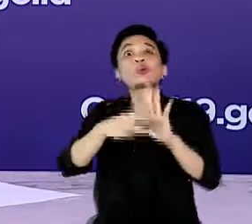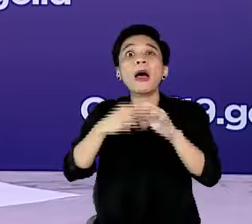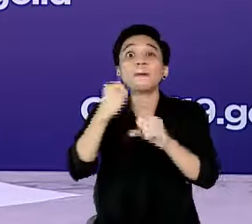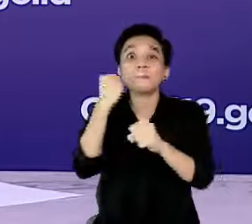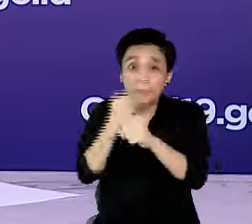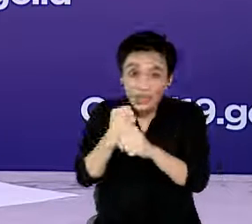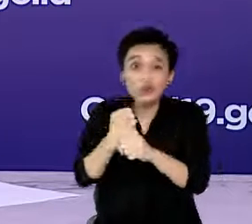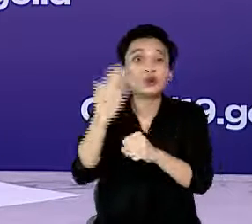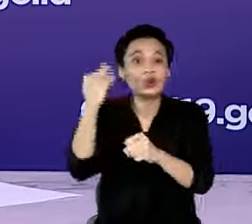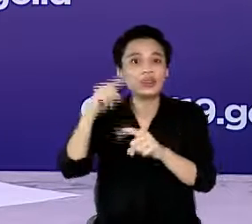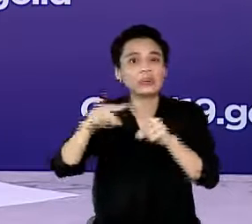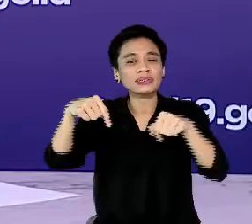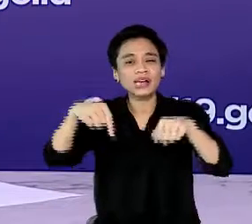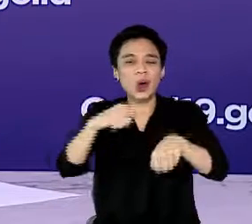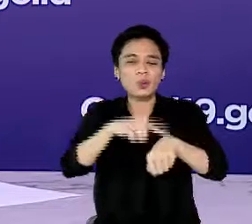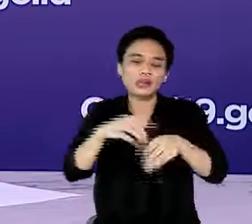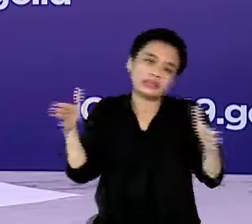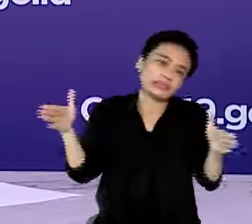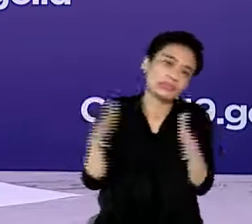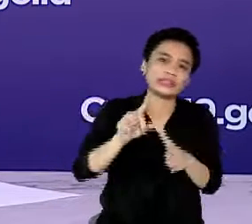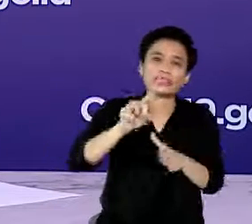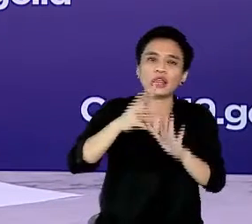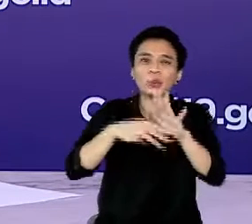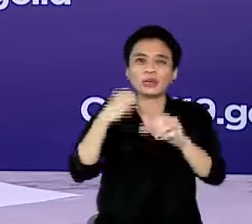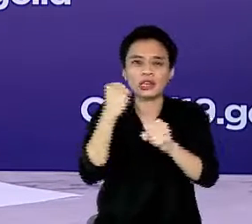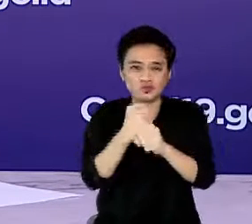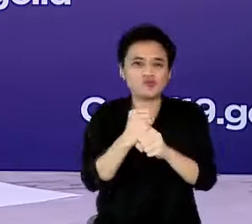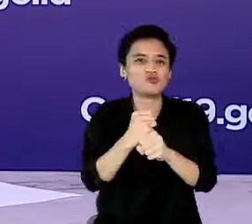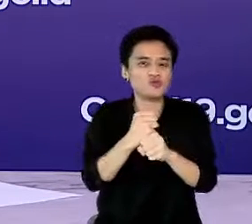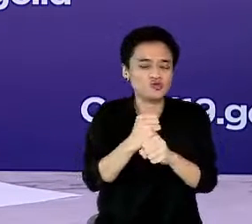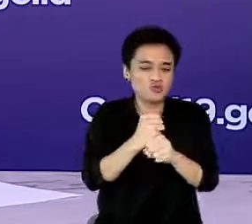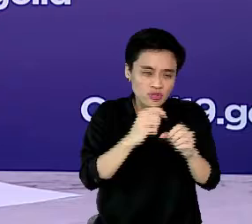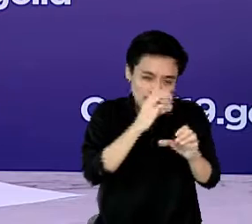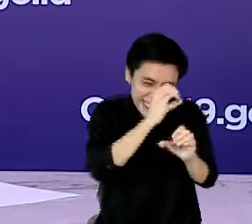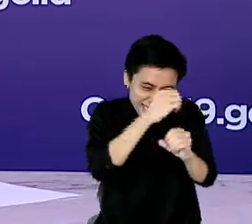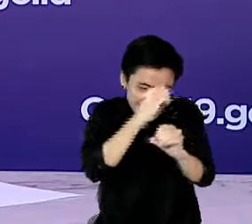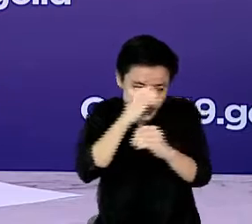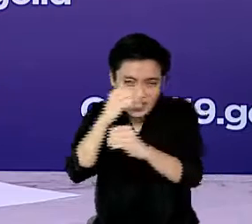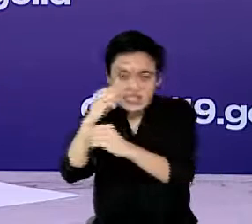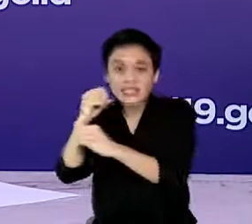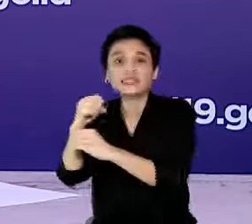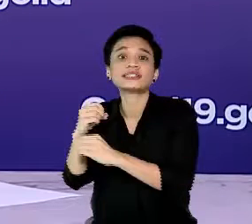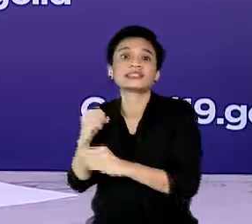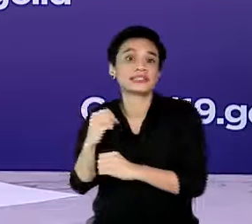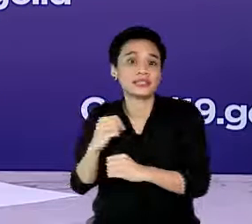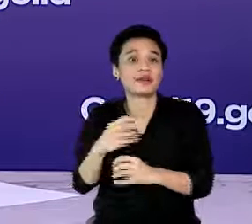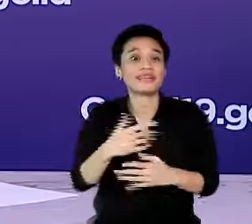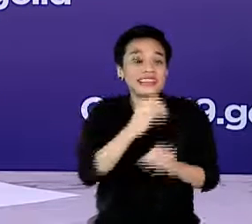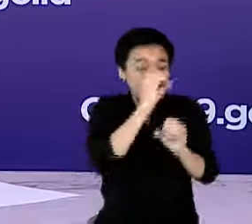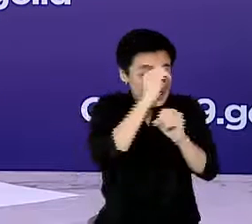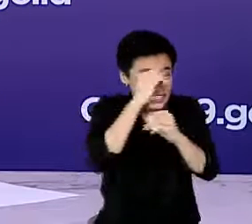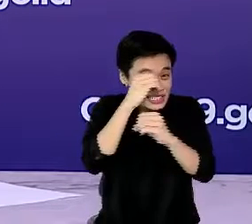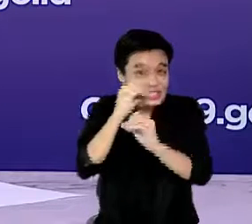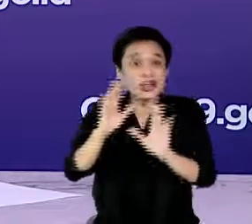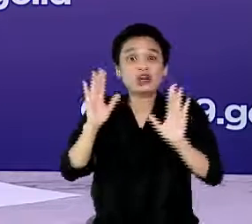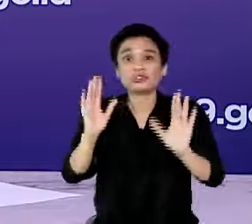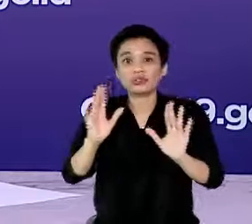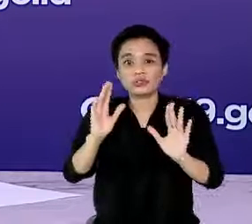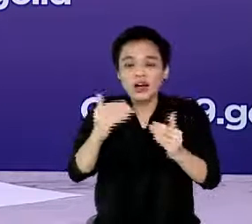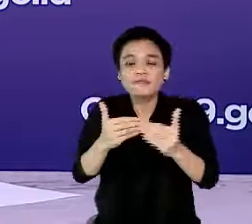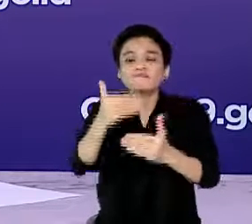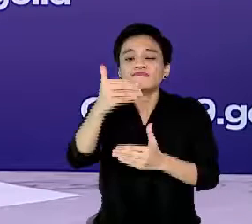menjadi satu minggu semakin cepat rentang waktu pemeriksaan ini diharapkan data yang didapat semakin